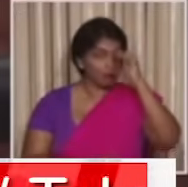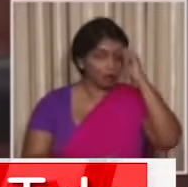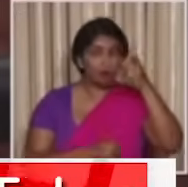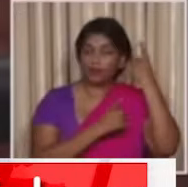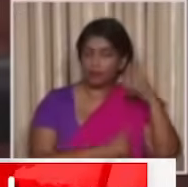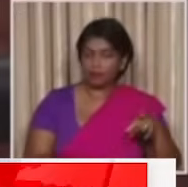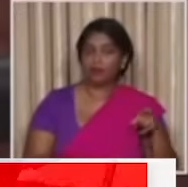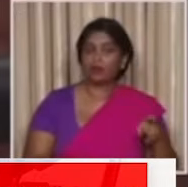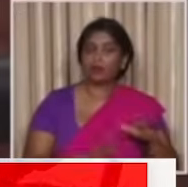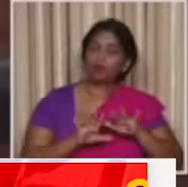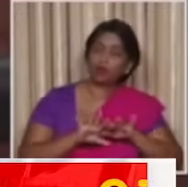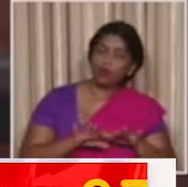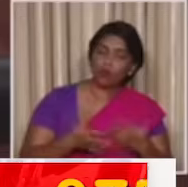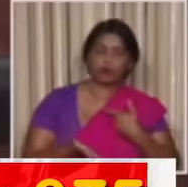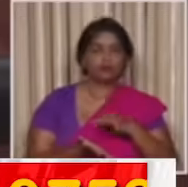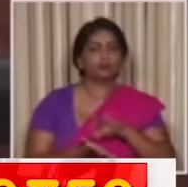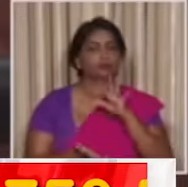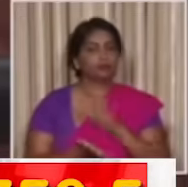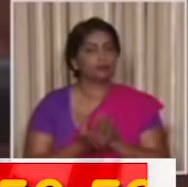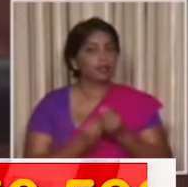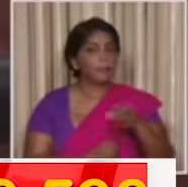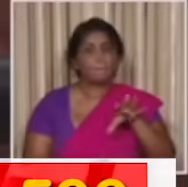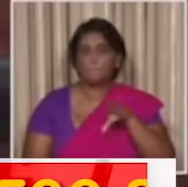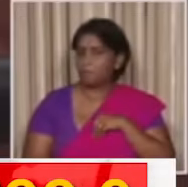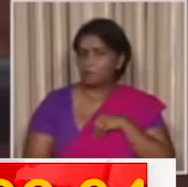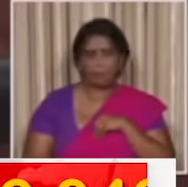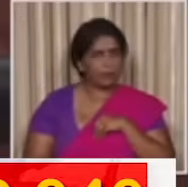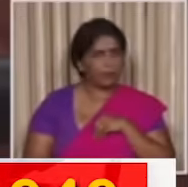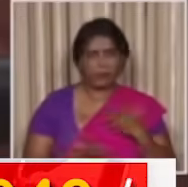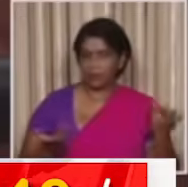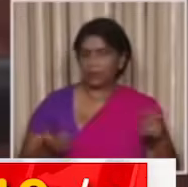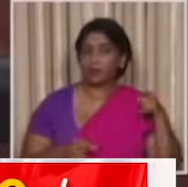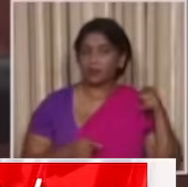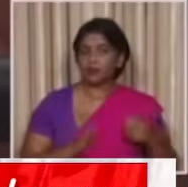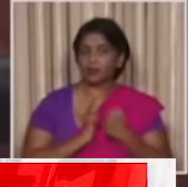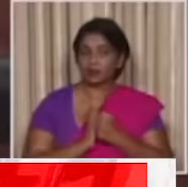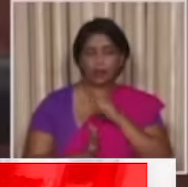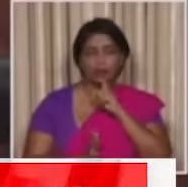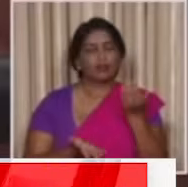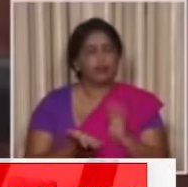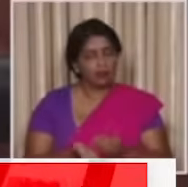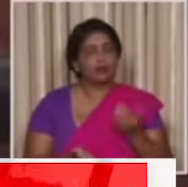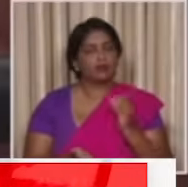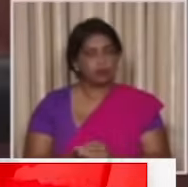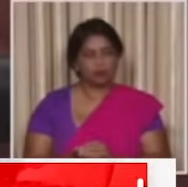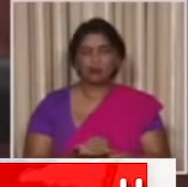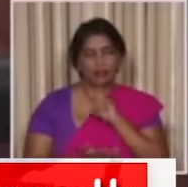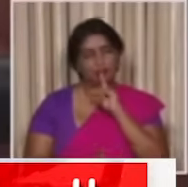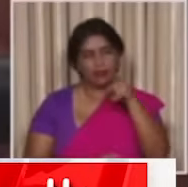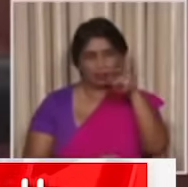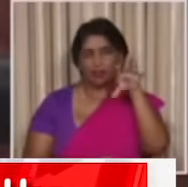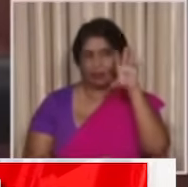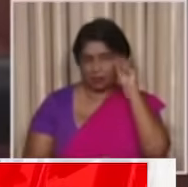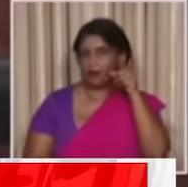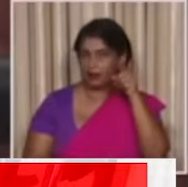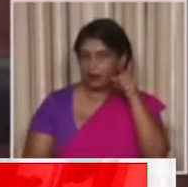තීන්දුව නිසා ඕනෑම තීන්දුවක් ලබා දීම පිළිගන්න බැහැ. මෙතන ගරු කතානායකතුමා, මම ඉතාම නැවත මම කියන්නේ නැහැ, ඔබතුමාට තේරෙනවා ඇති